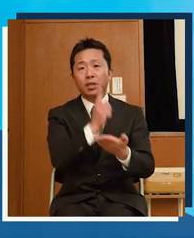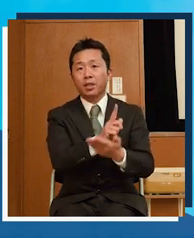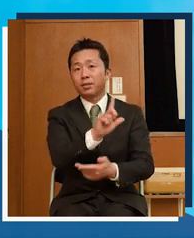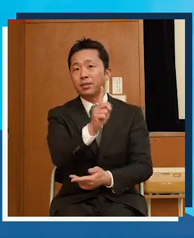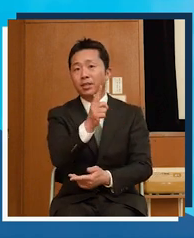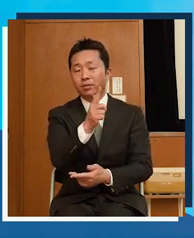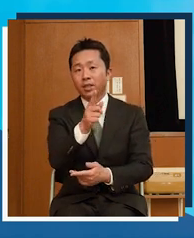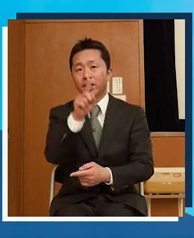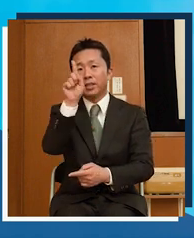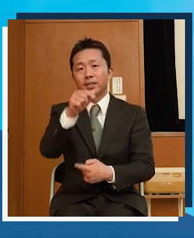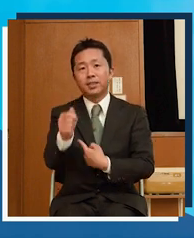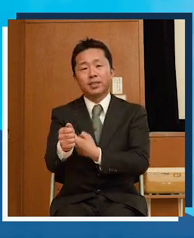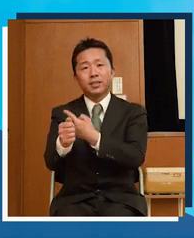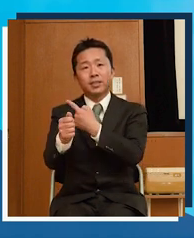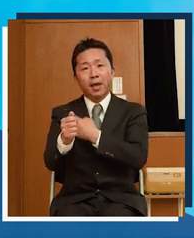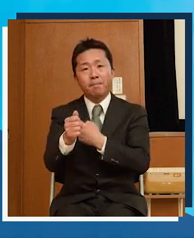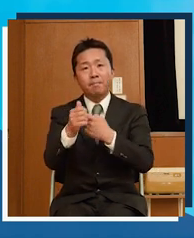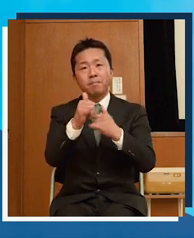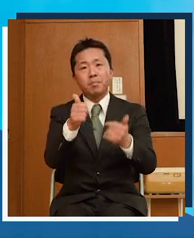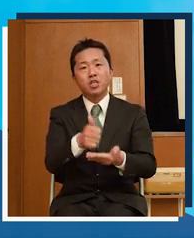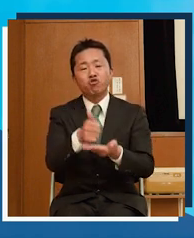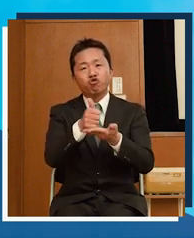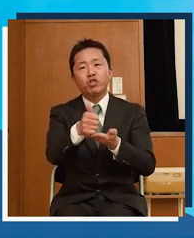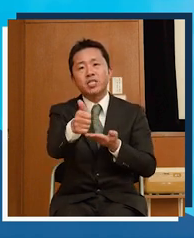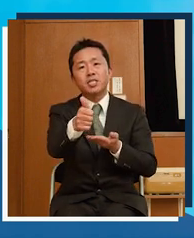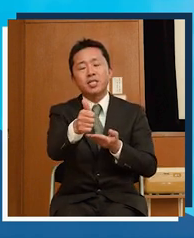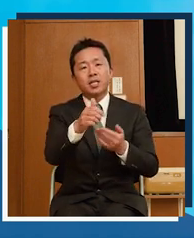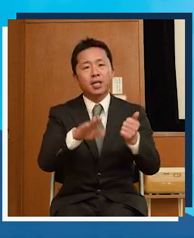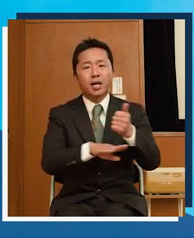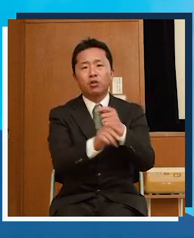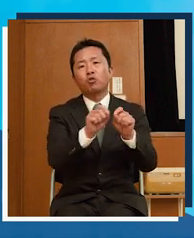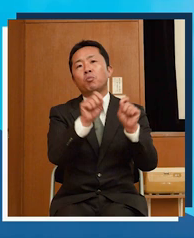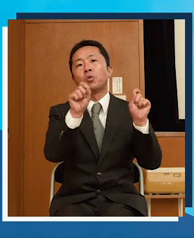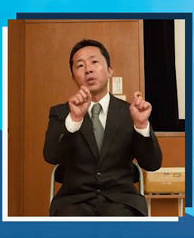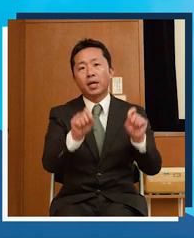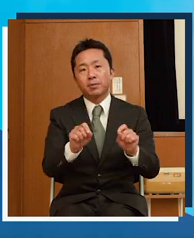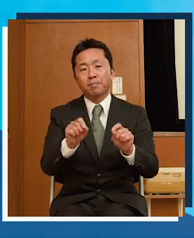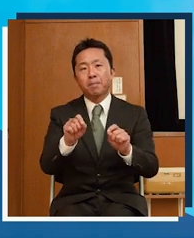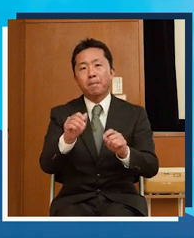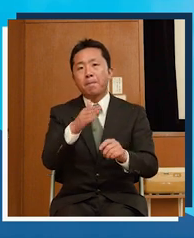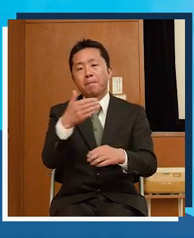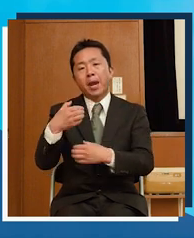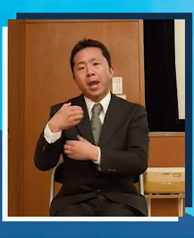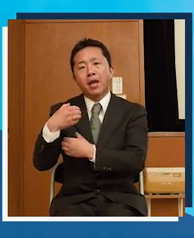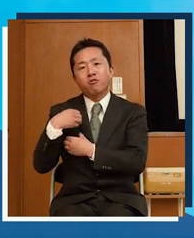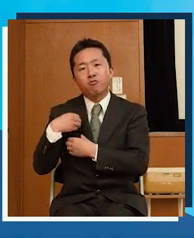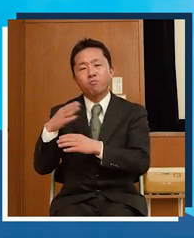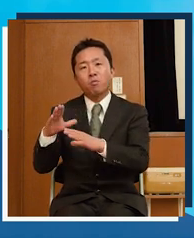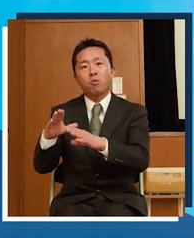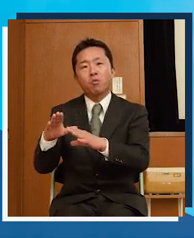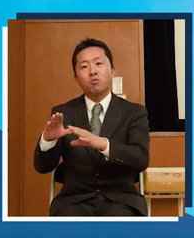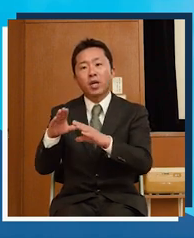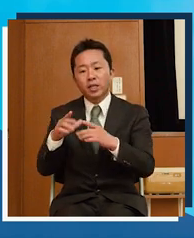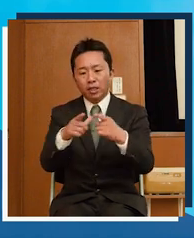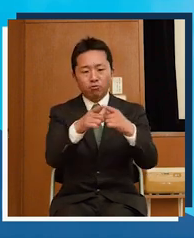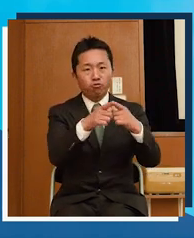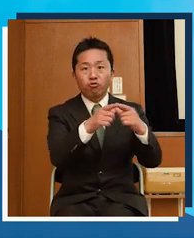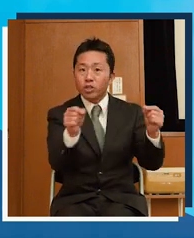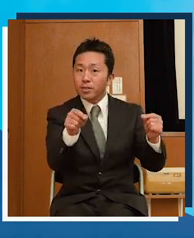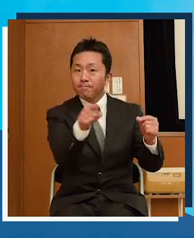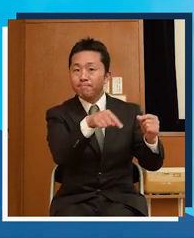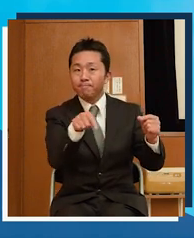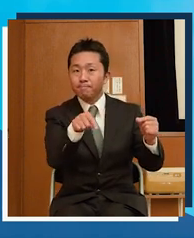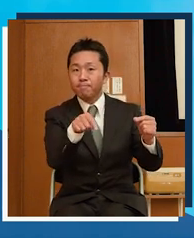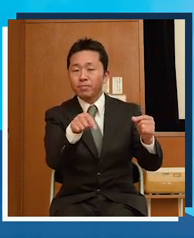なく人権民主主義環境の問題であり米軍を受け入れているそれぞれの国や地域と